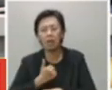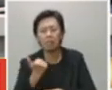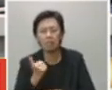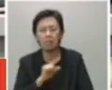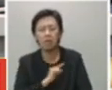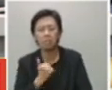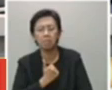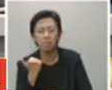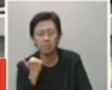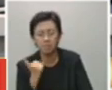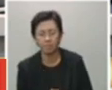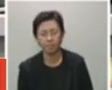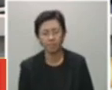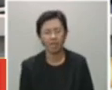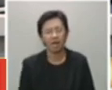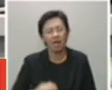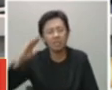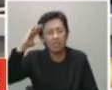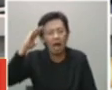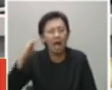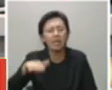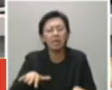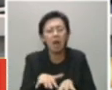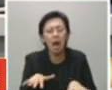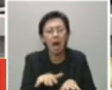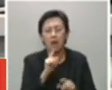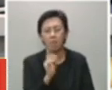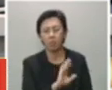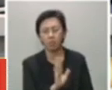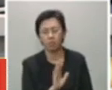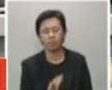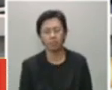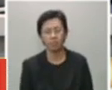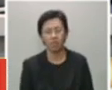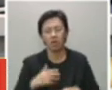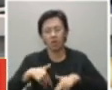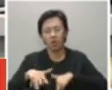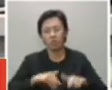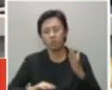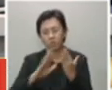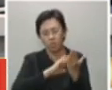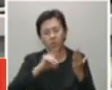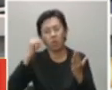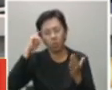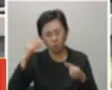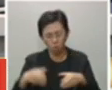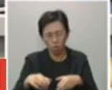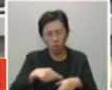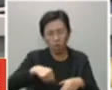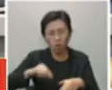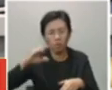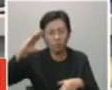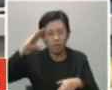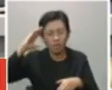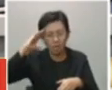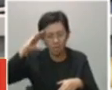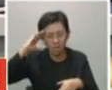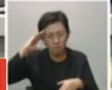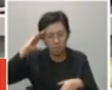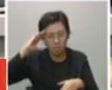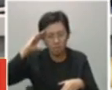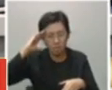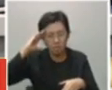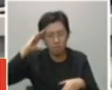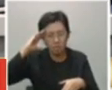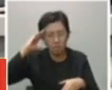ผมจะไม่พูดเรื่องพลทหารครับเพราะคนทั้งประเทศเขารู้ครับกำลังพลของกองทัพกำลังพล